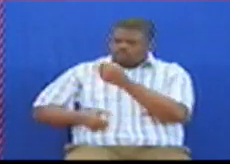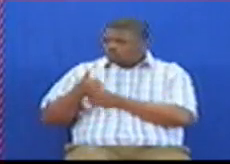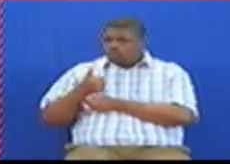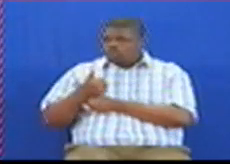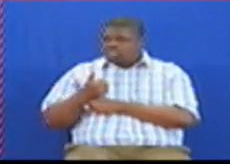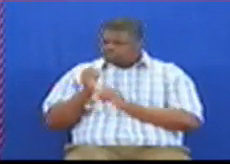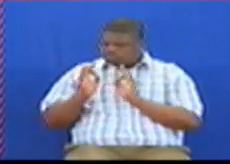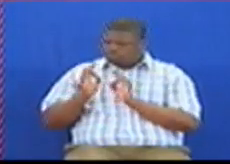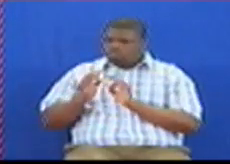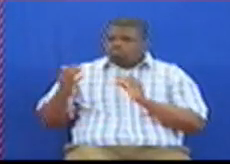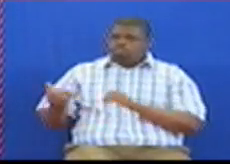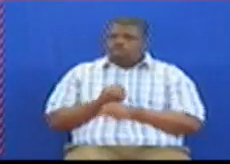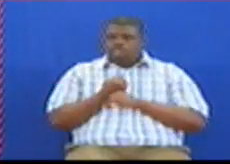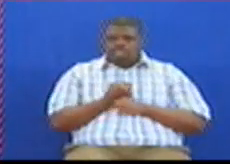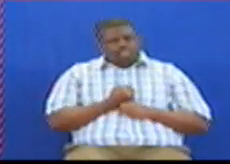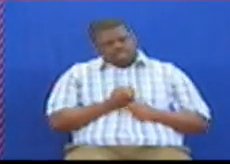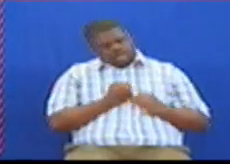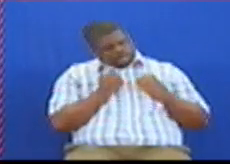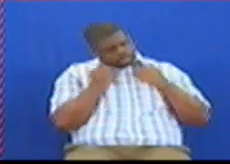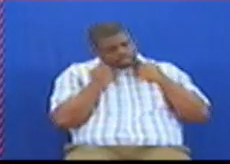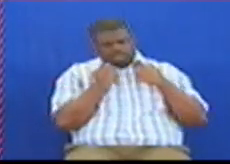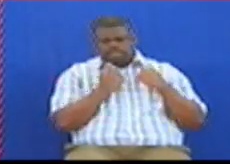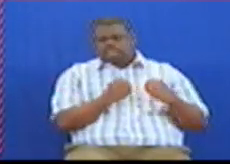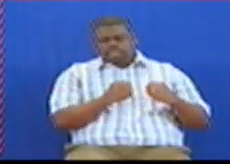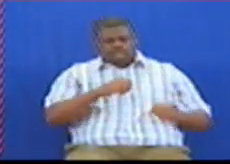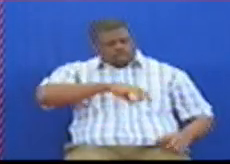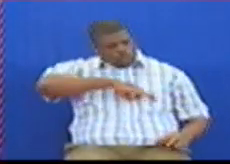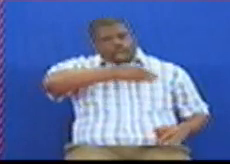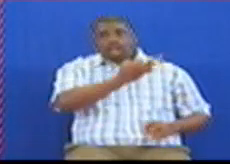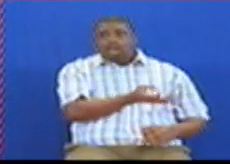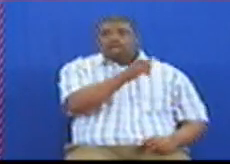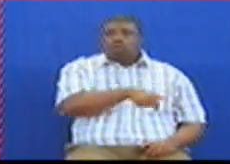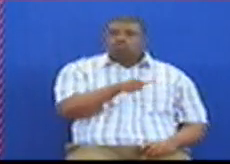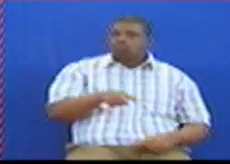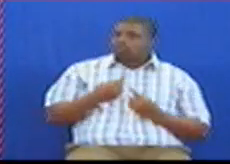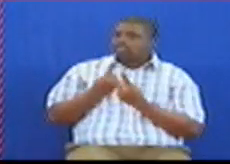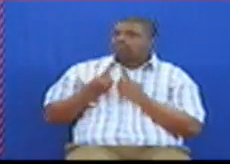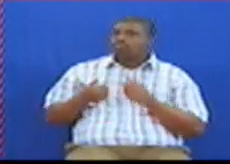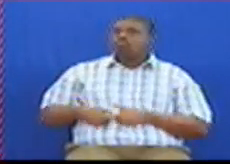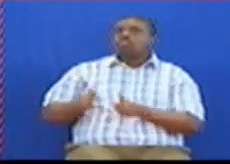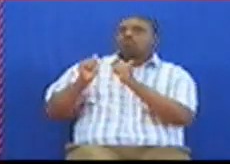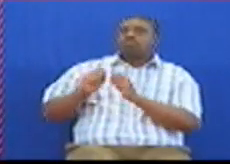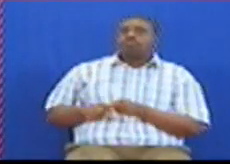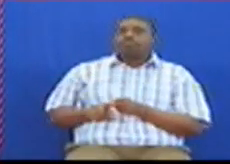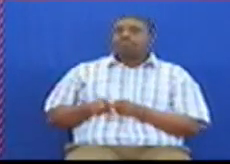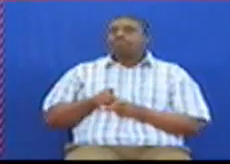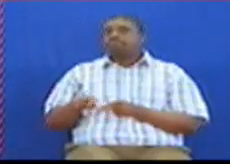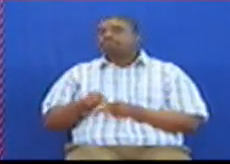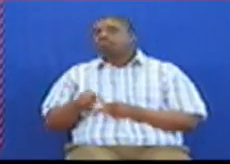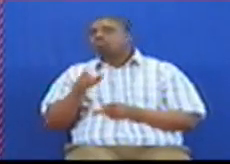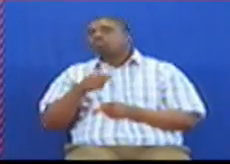ambaye ni mahiri, jasiri, ambaye ameamua kujitoa kwa ajili ya Watanzania kama anavyosema mwenyewe. Hili lote